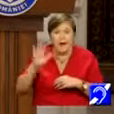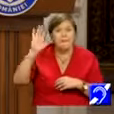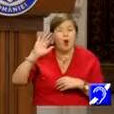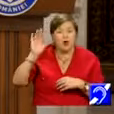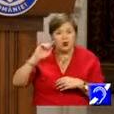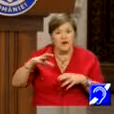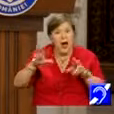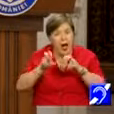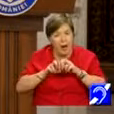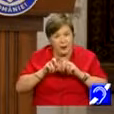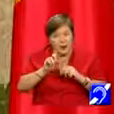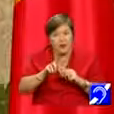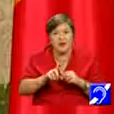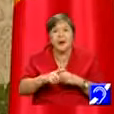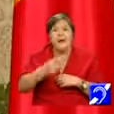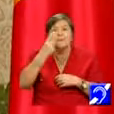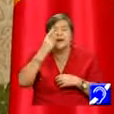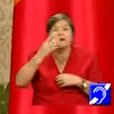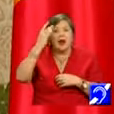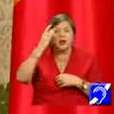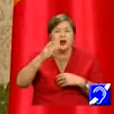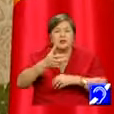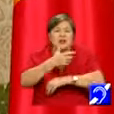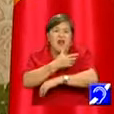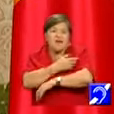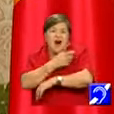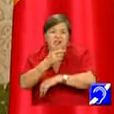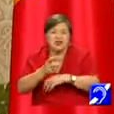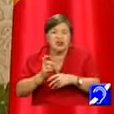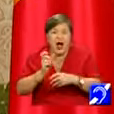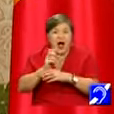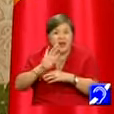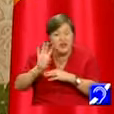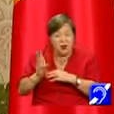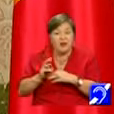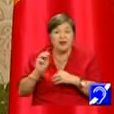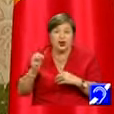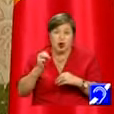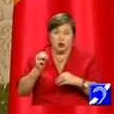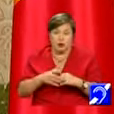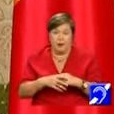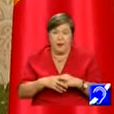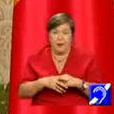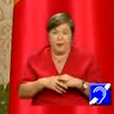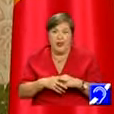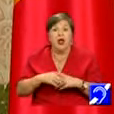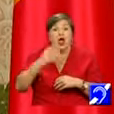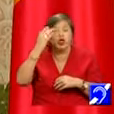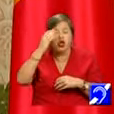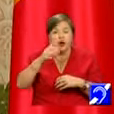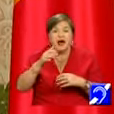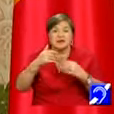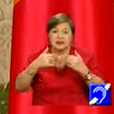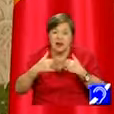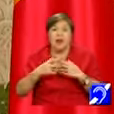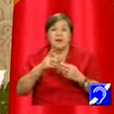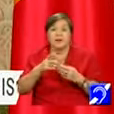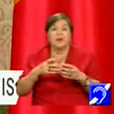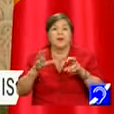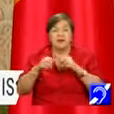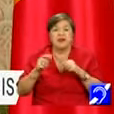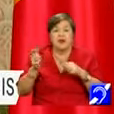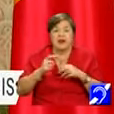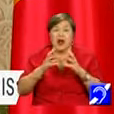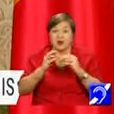a primit primele donații de vaccin anticovid-19. Donațiile ne-au permis să